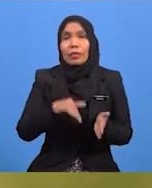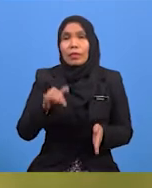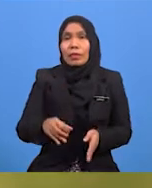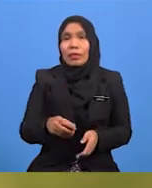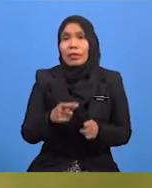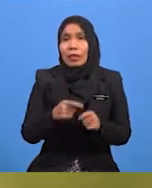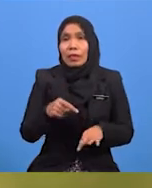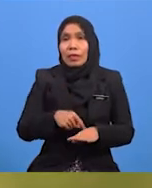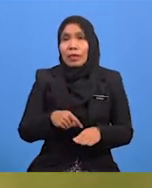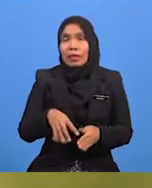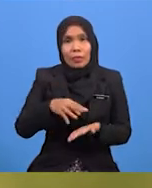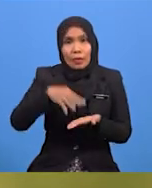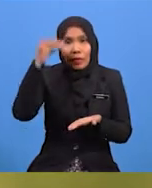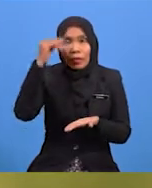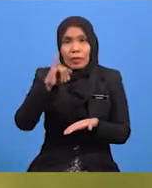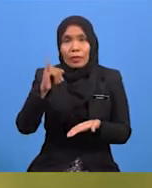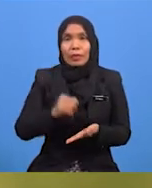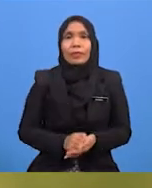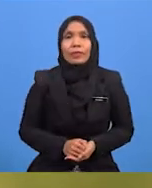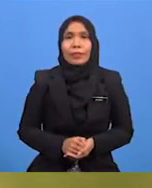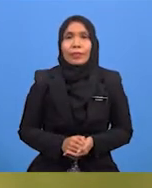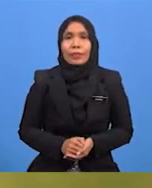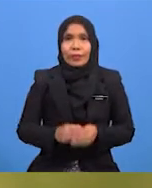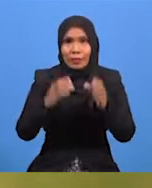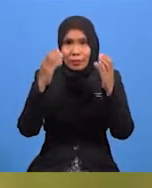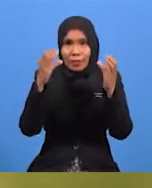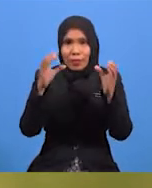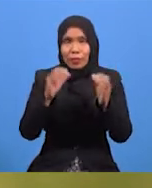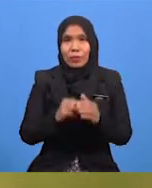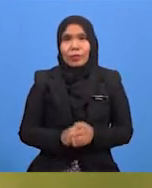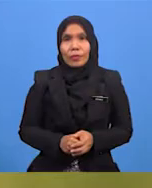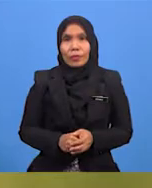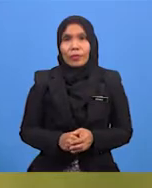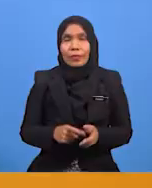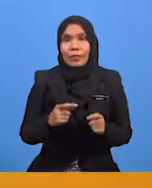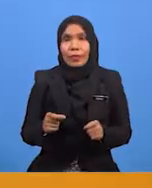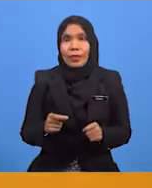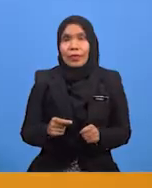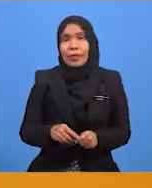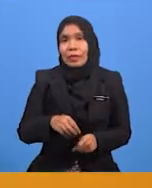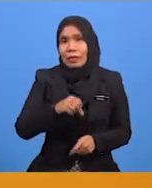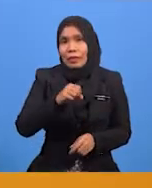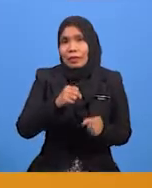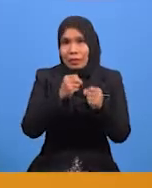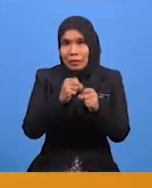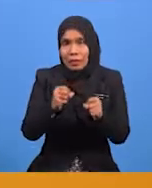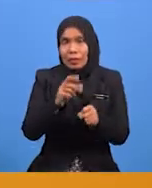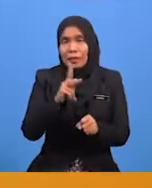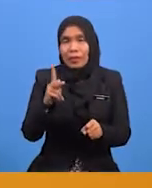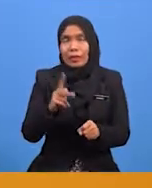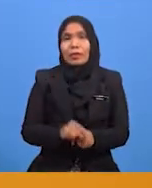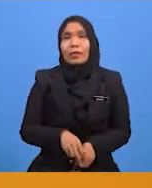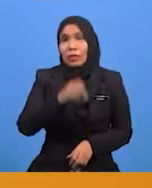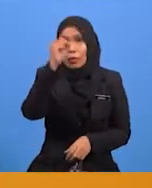hari ini. Untuk itu, cikgu telah pun menyediakan beberapa soalan